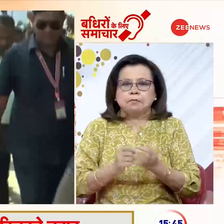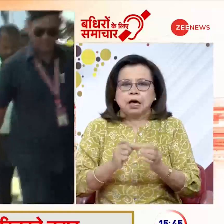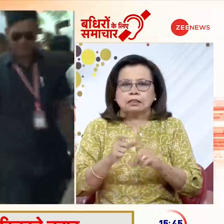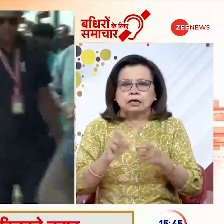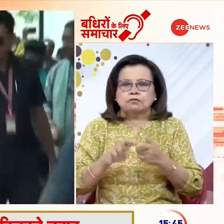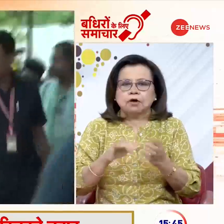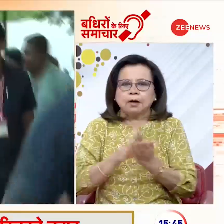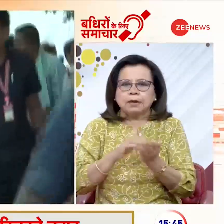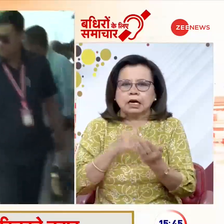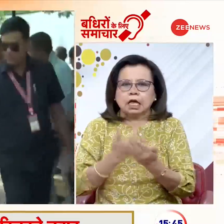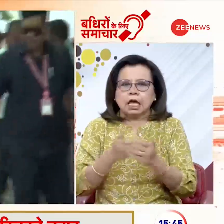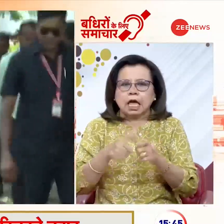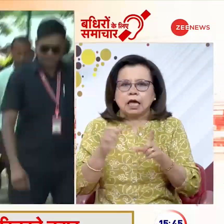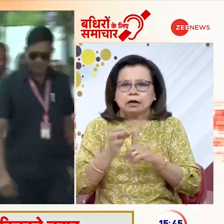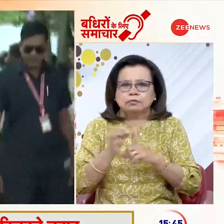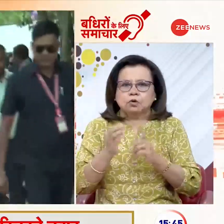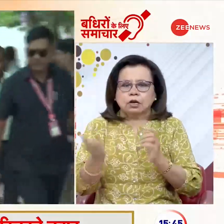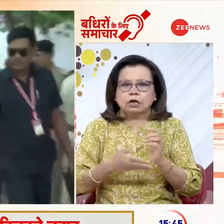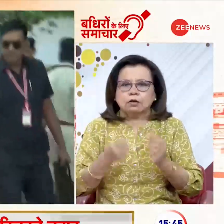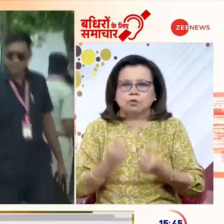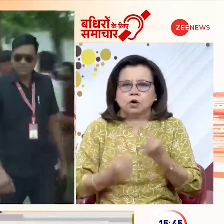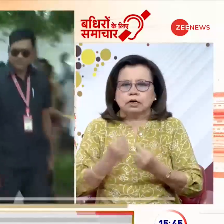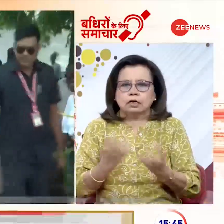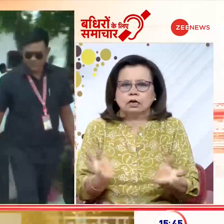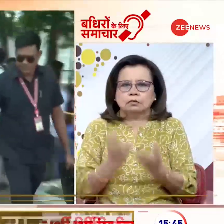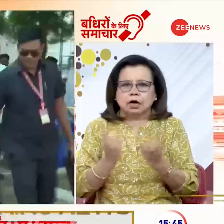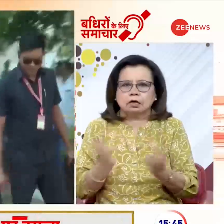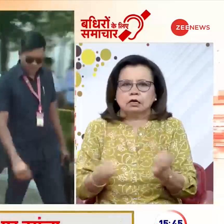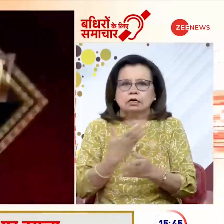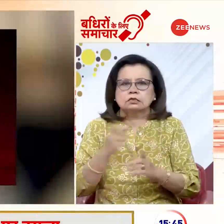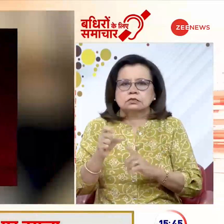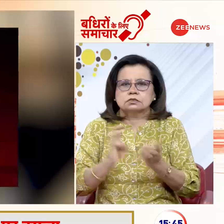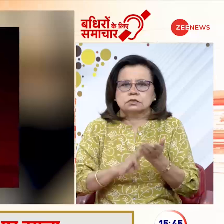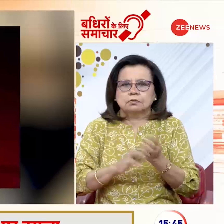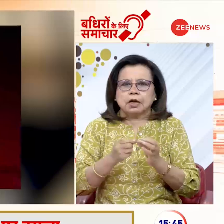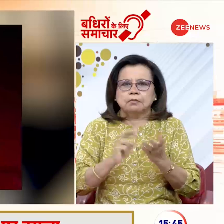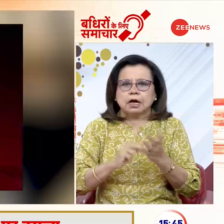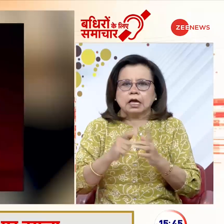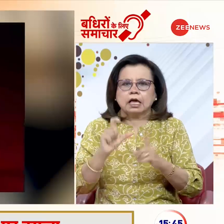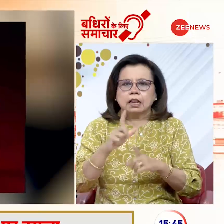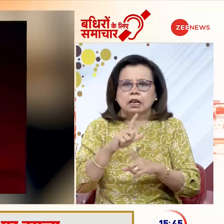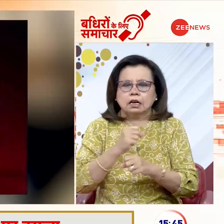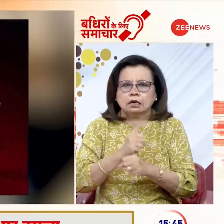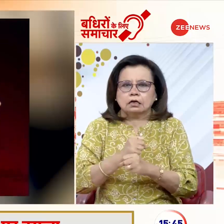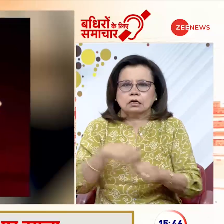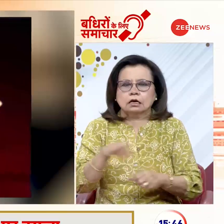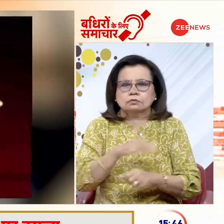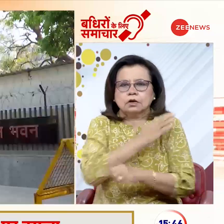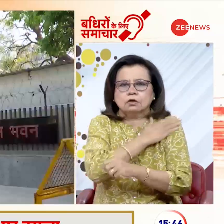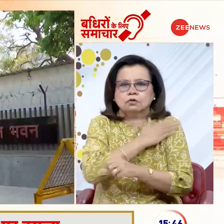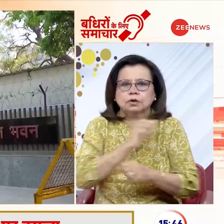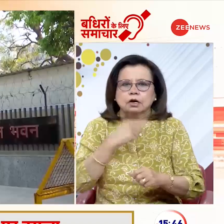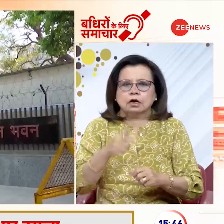महादेव बेटिंग ऐप को लेकर सियासत गर्मा गई है। सीएम बघेल ने केंद्र पर आरोप